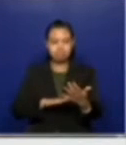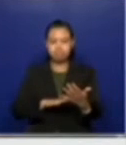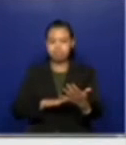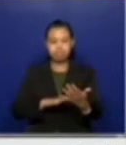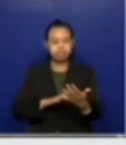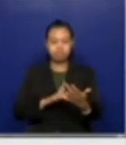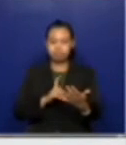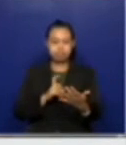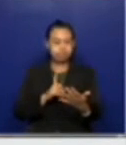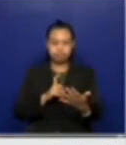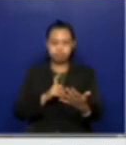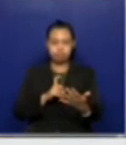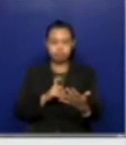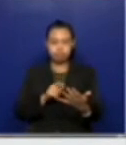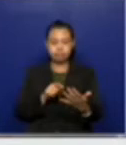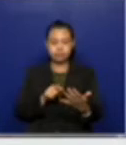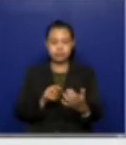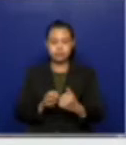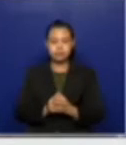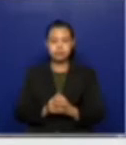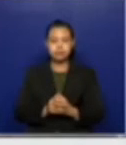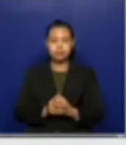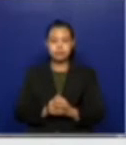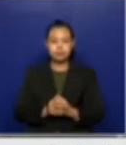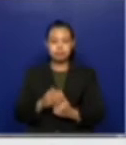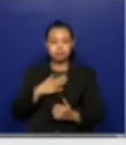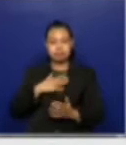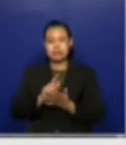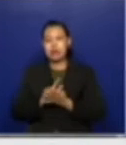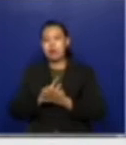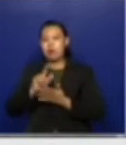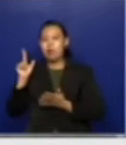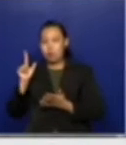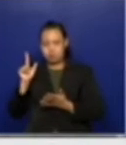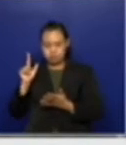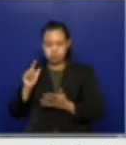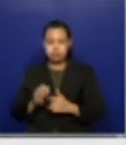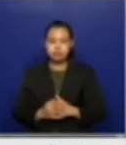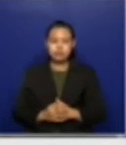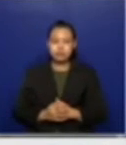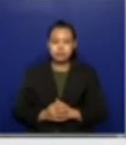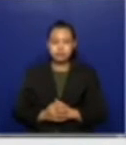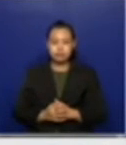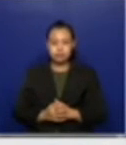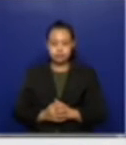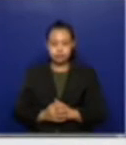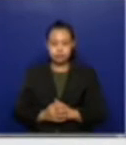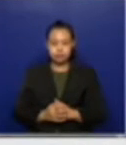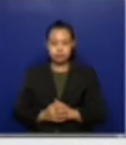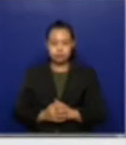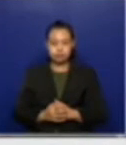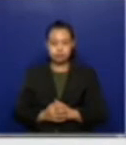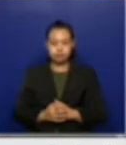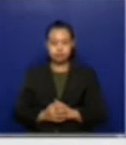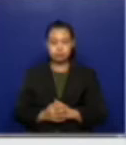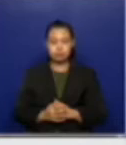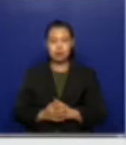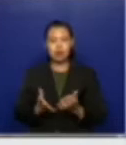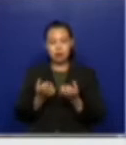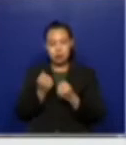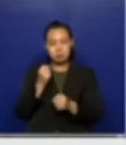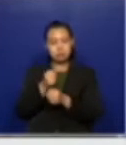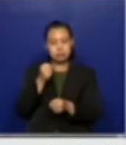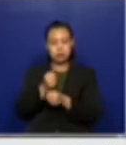ประสิทธิภาพได้ท่านจึงลาออกจากตำแหน่งหลังจากเข้ารับหน้าที่ได้เพียง27